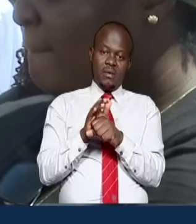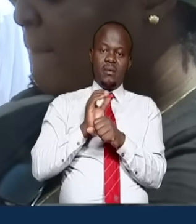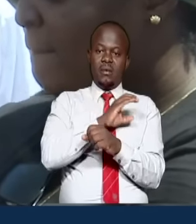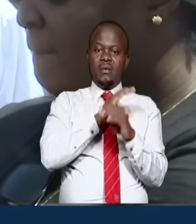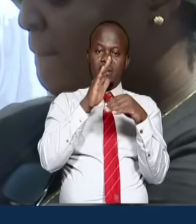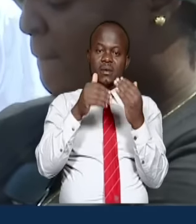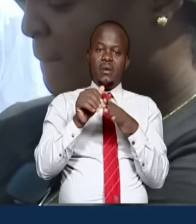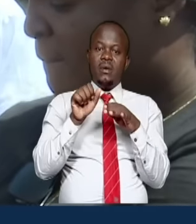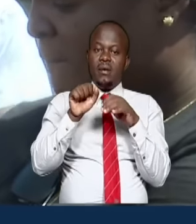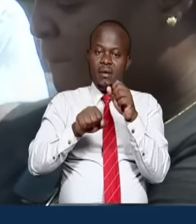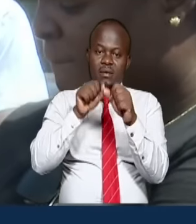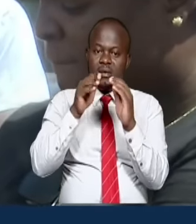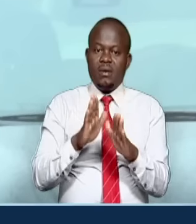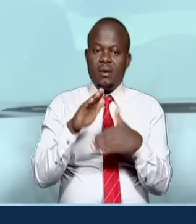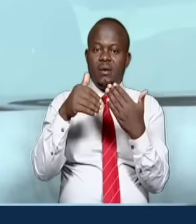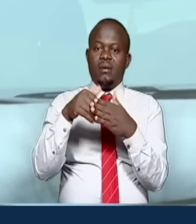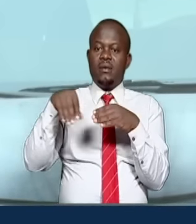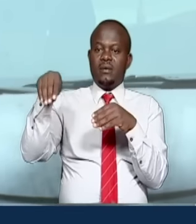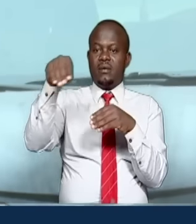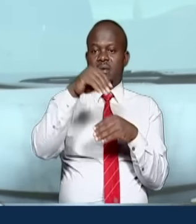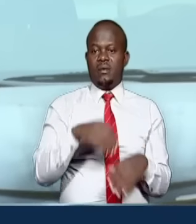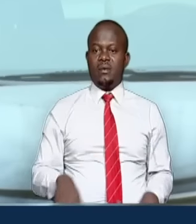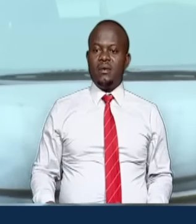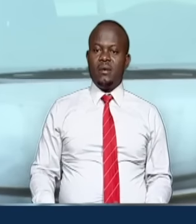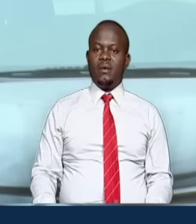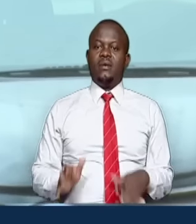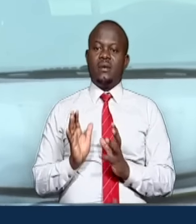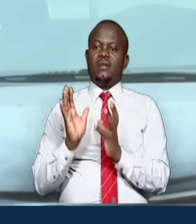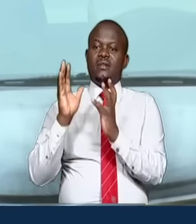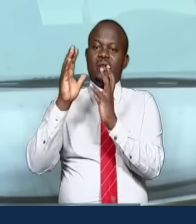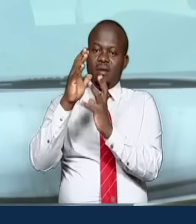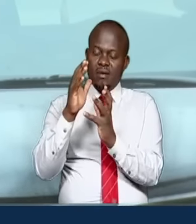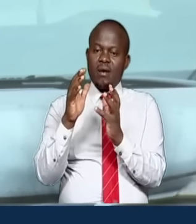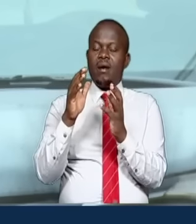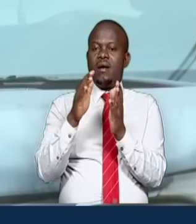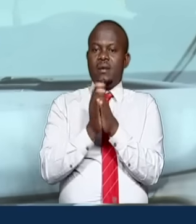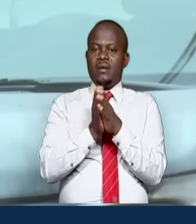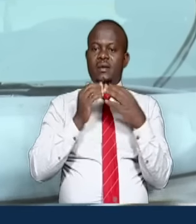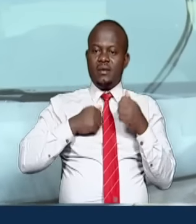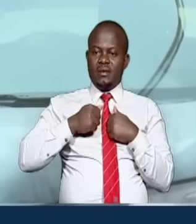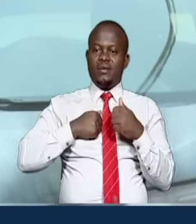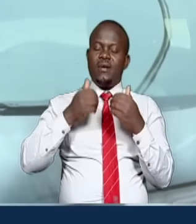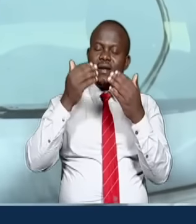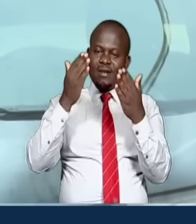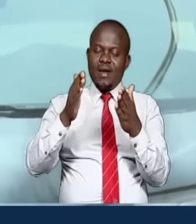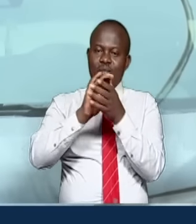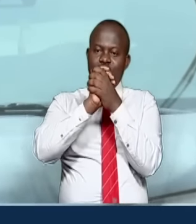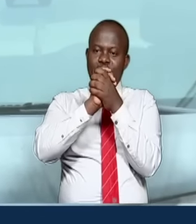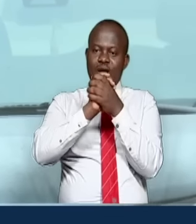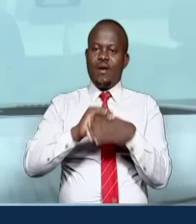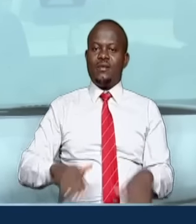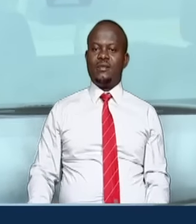komisiyoneri, abanyonzi, abazunguzayi. Gisabo giteretse amateka y'u Rwanda, muraho!